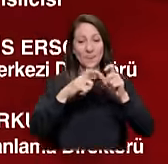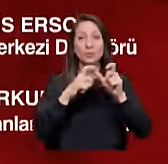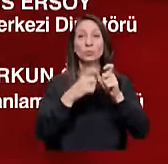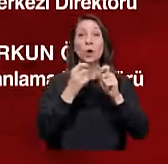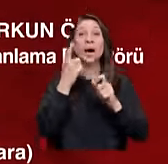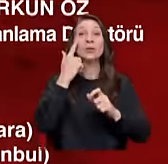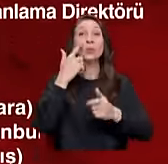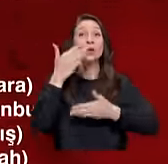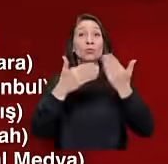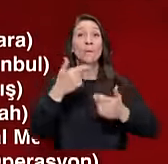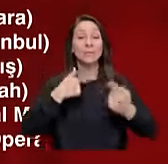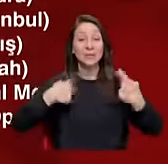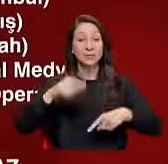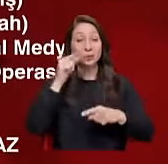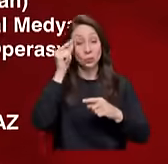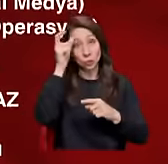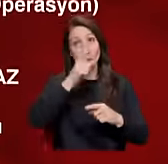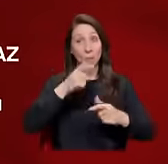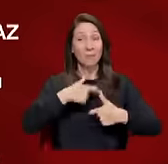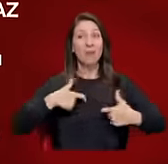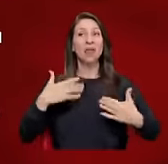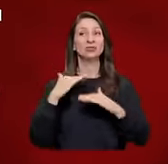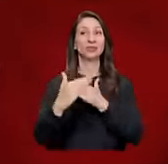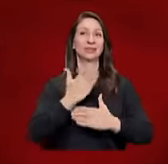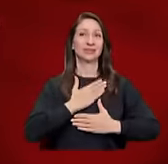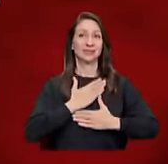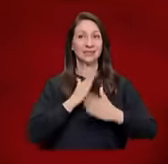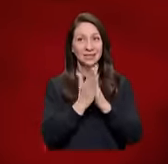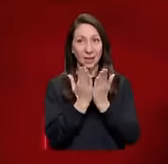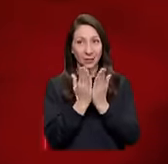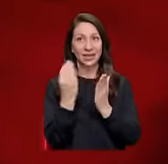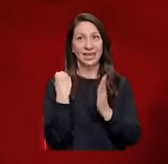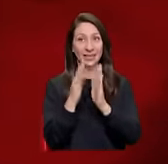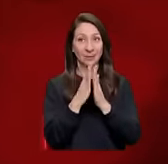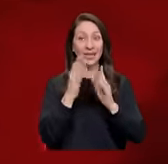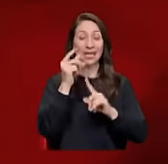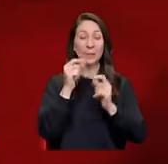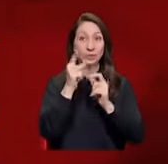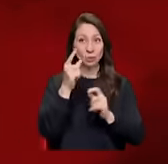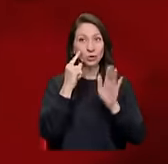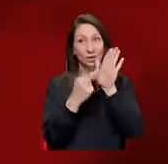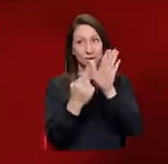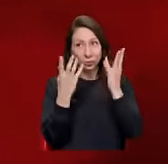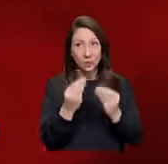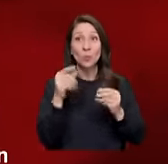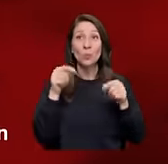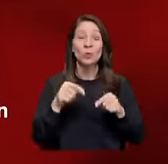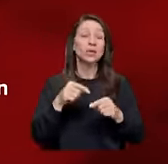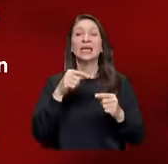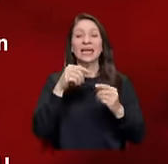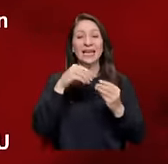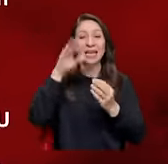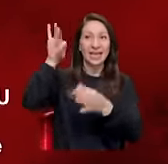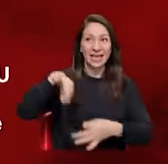Atatürk anlatıyor. Biz Türk Milliyetçisiyiz kitabı. Yeni kitabı İlker Başbuğ'un, göstermiş olayım. Efendim bugün Kadir